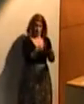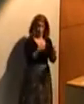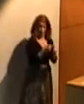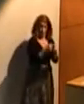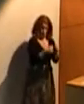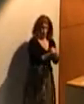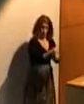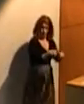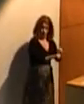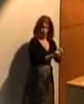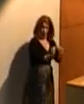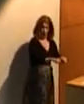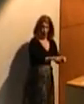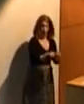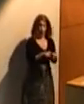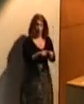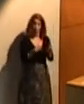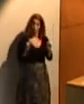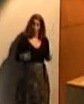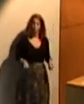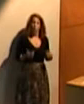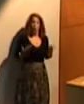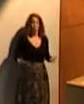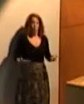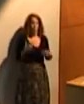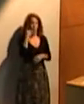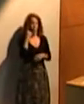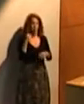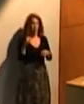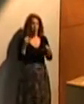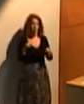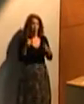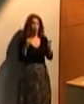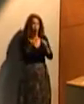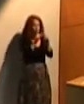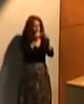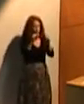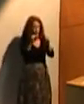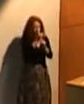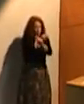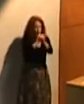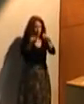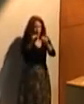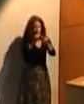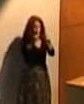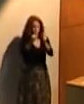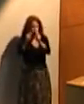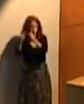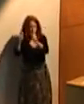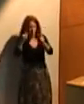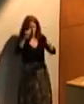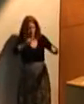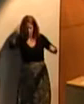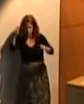on y reviendra le livre de la nature et ça c'est vrai on est capable de changer les lettres on y reviendra dans un instant on est capable vraiment mieux les interpréter